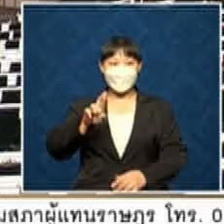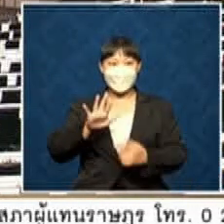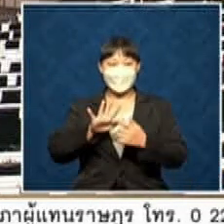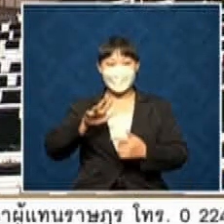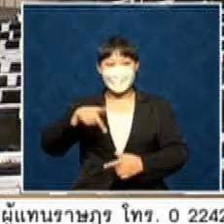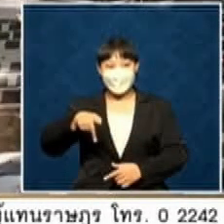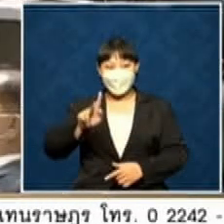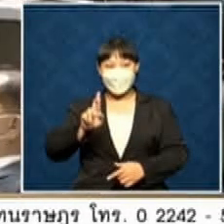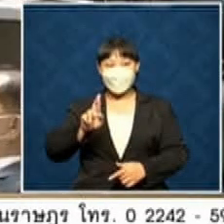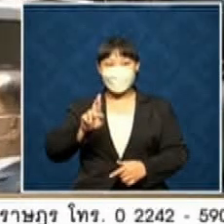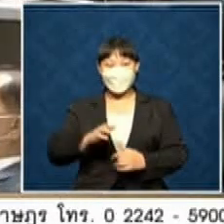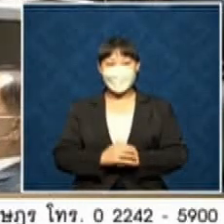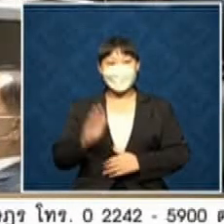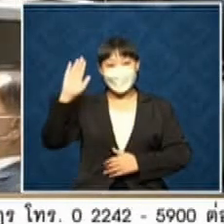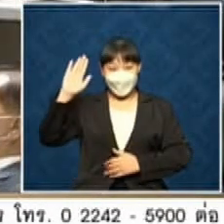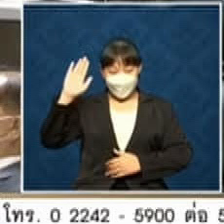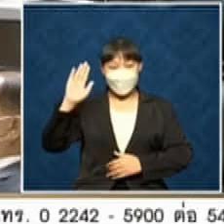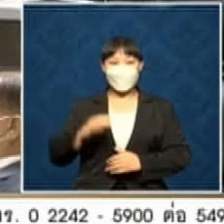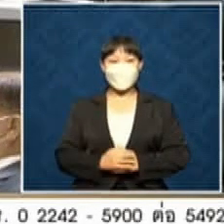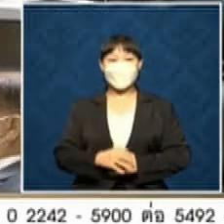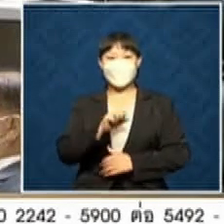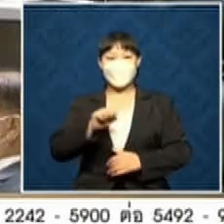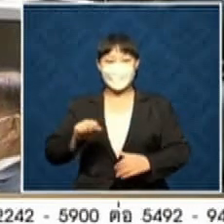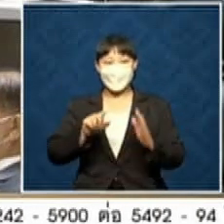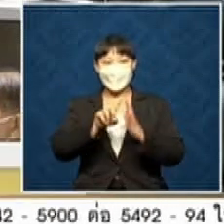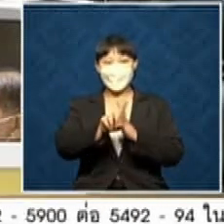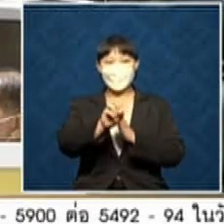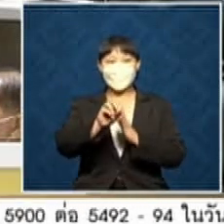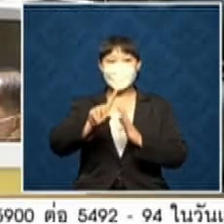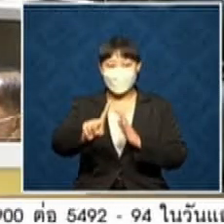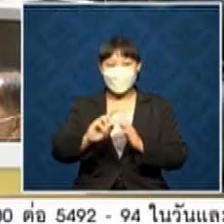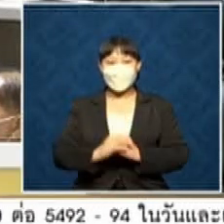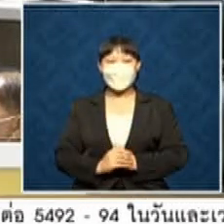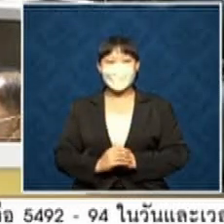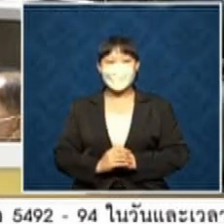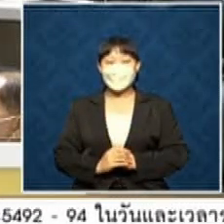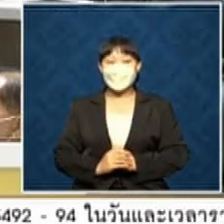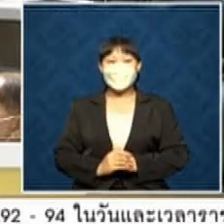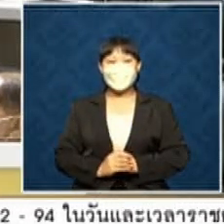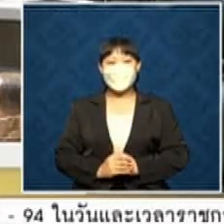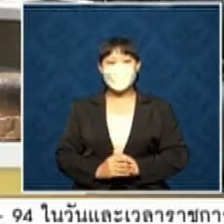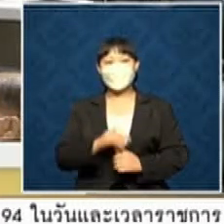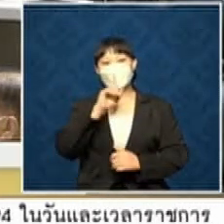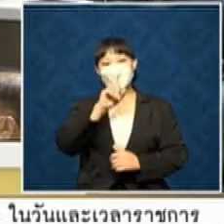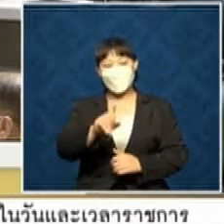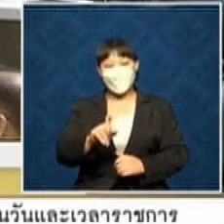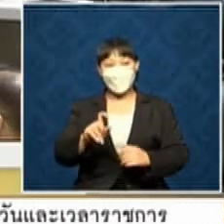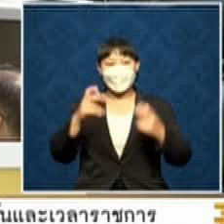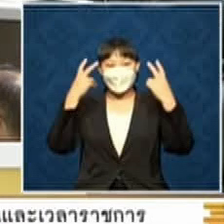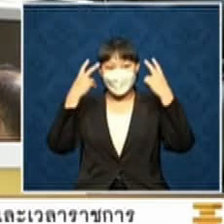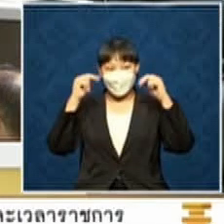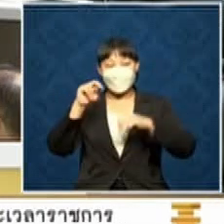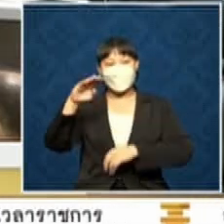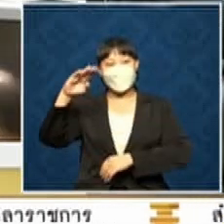ก็เอาตัวรอดเหมือนเดิม ตัวรอดนะ เอาตัวรอดก่อนทิ้งทหารชั้นผู้น้อยสองนายให้บาดเจ็บอย่างนี้ฐานลูกหมูด้วยนะลูกแถว